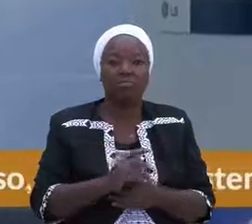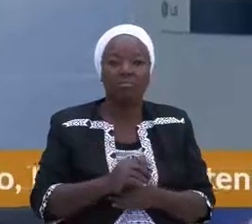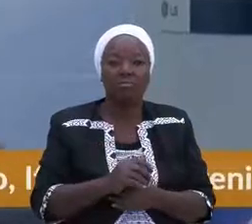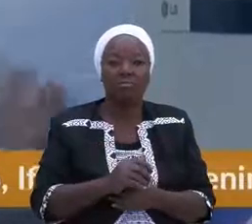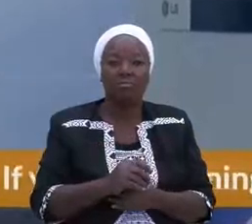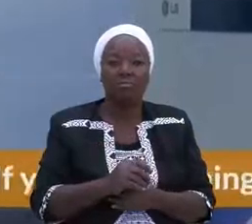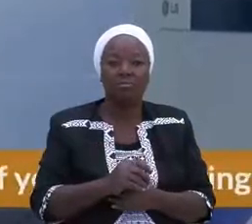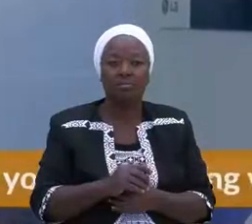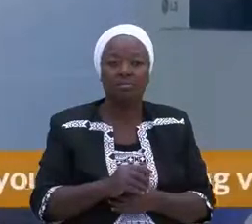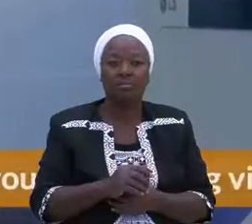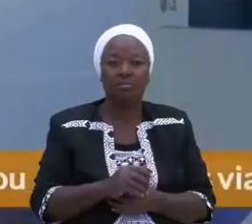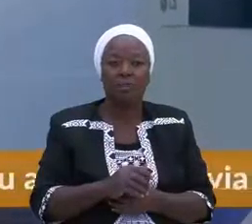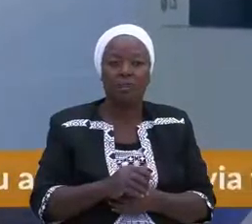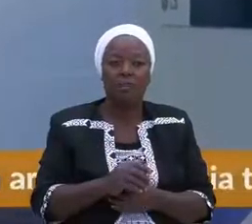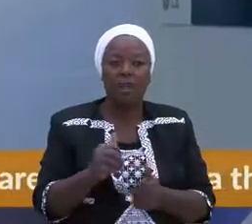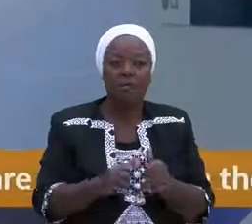pour nous permettre d'aller vite.